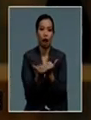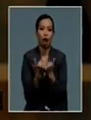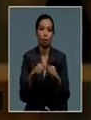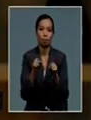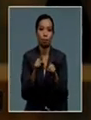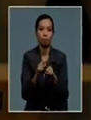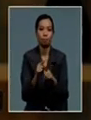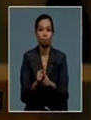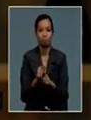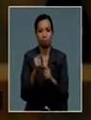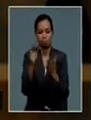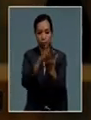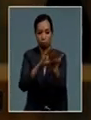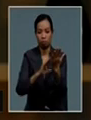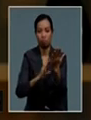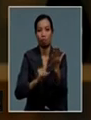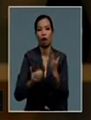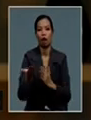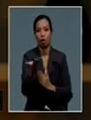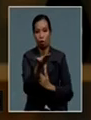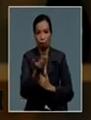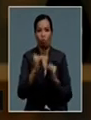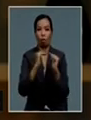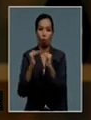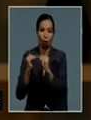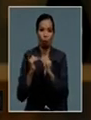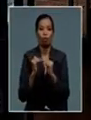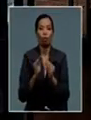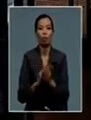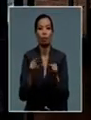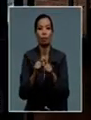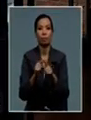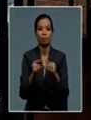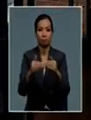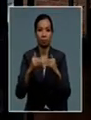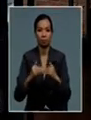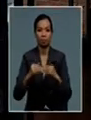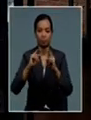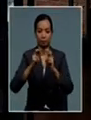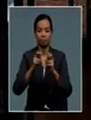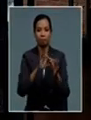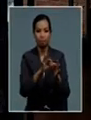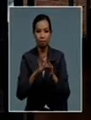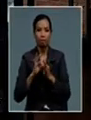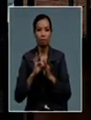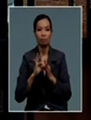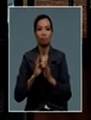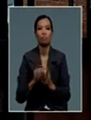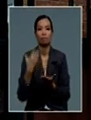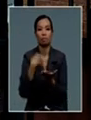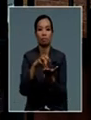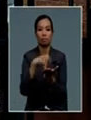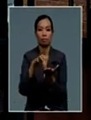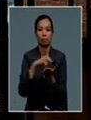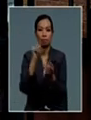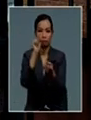ากขึ้นนะคะในหลายประเทศก็มีการเรียกร้องกันมากขึ้นเรื่อยๆด้วยนะคะมาต่อกันกับอีกหนึ่งเรื่องสืบเนื่องจากเมื่อวานนี้ที่เราได้มีการรายงานนะคะ